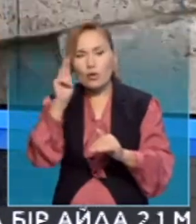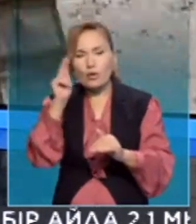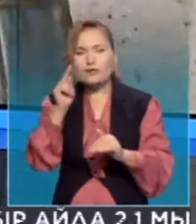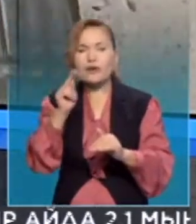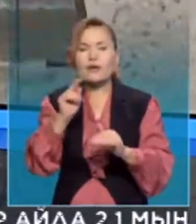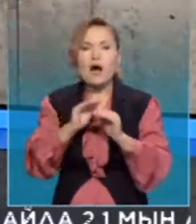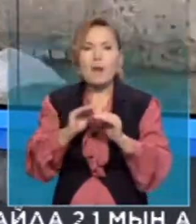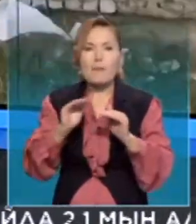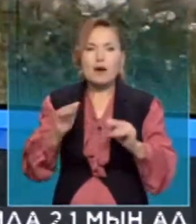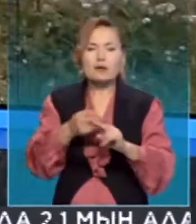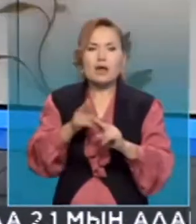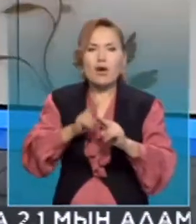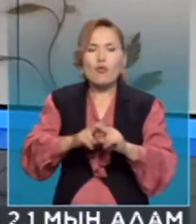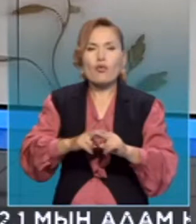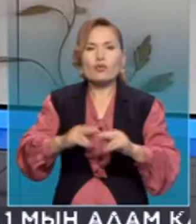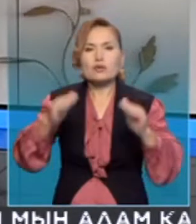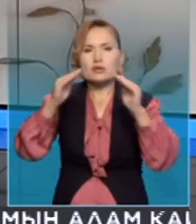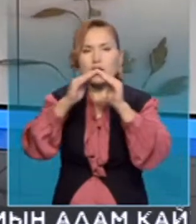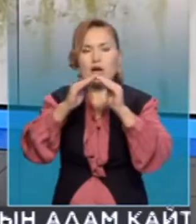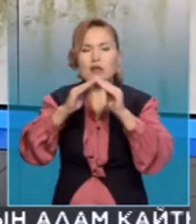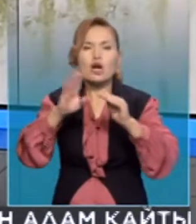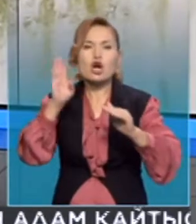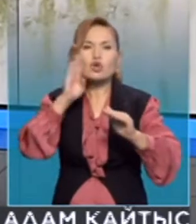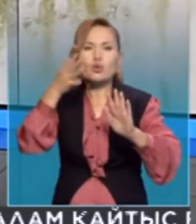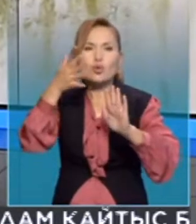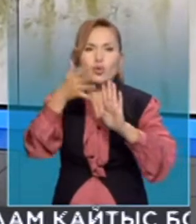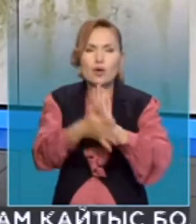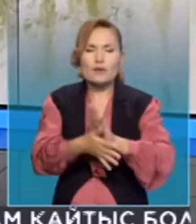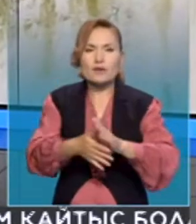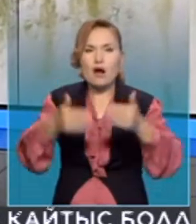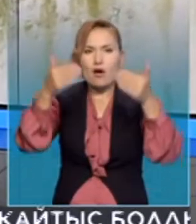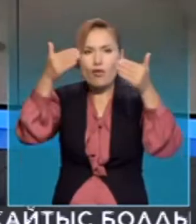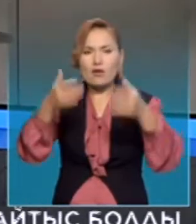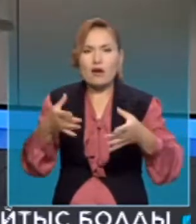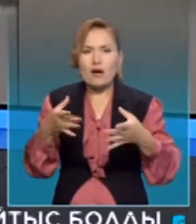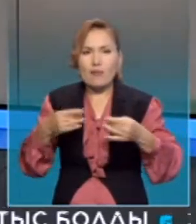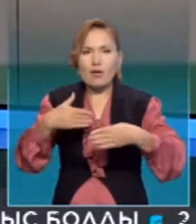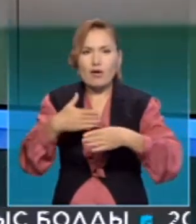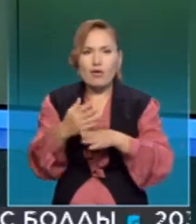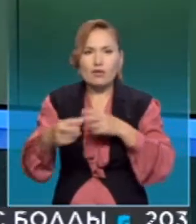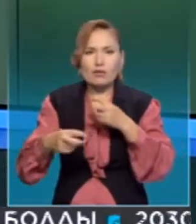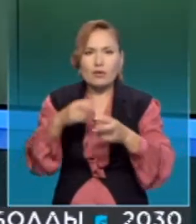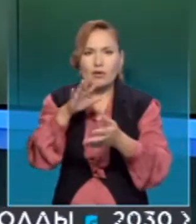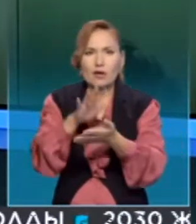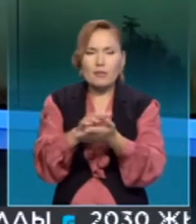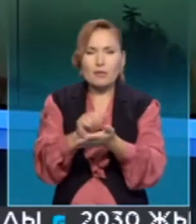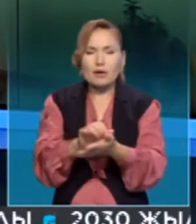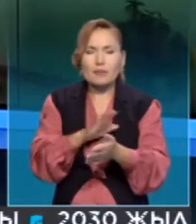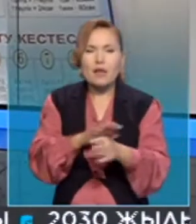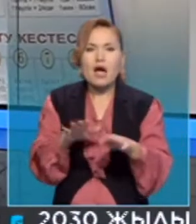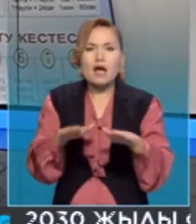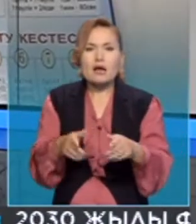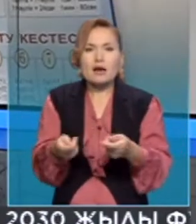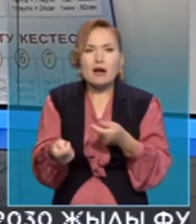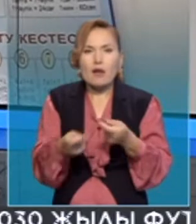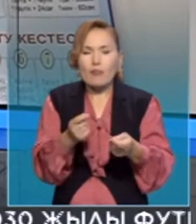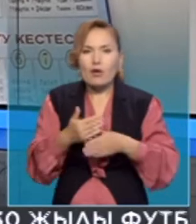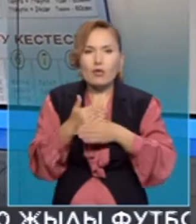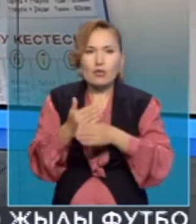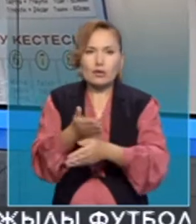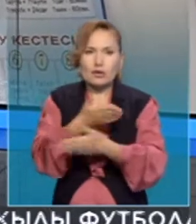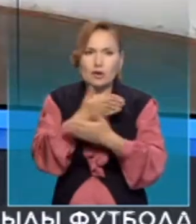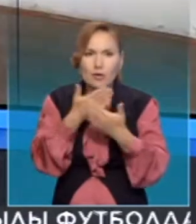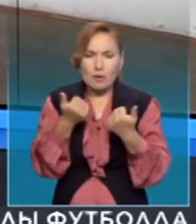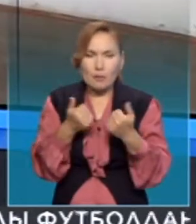су сорғалап, сынып бөлмелері көгеріп кеткен, тіпті қабырғалары жарылып, құлағалы тұр. Мәселені шешуге жергілікті билік құлықсыз дейді